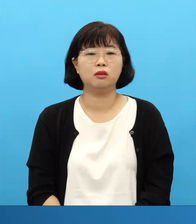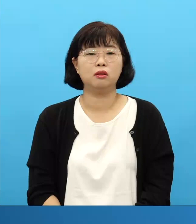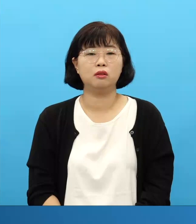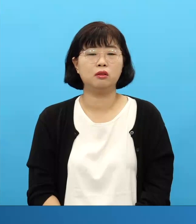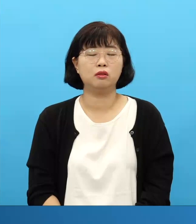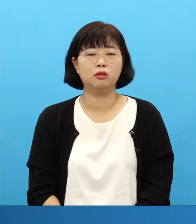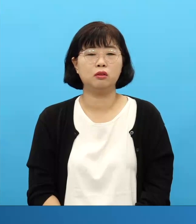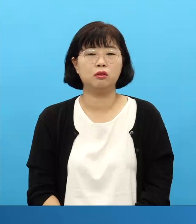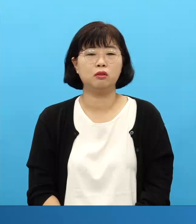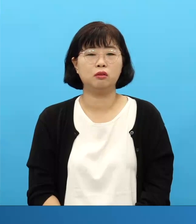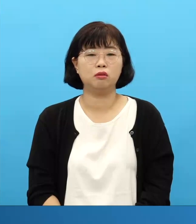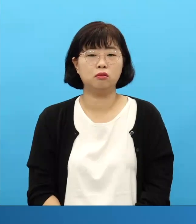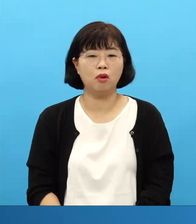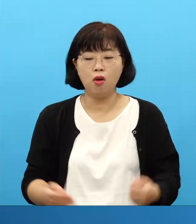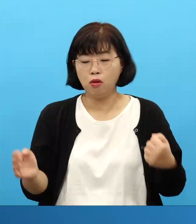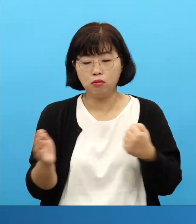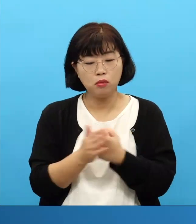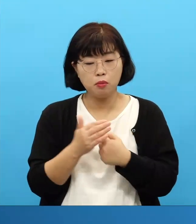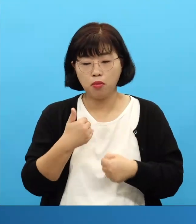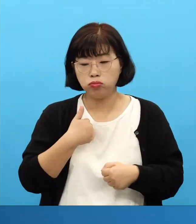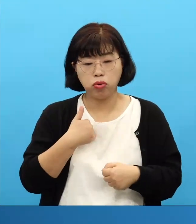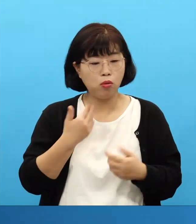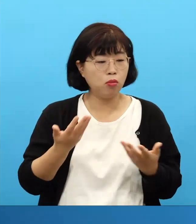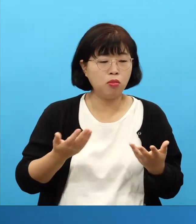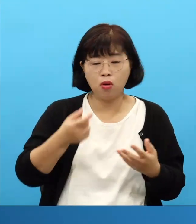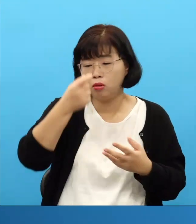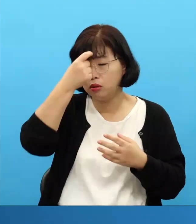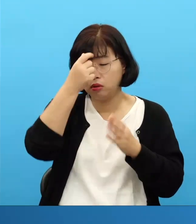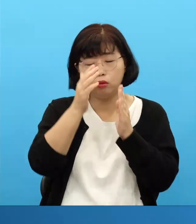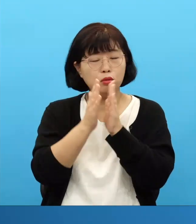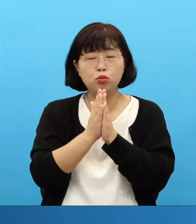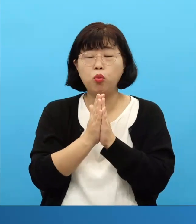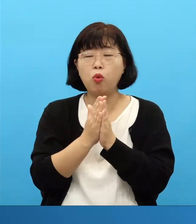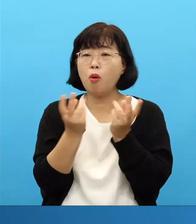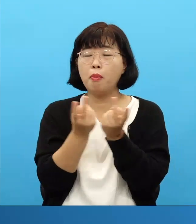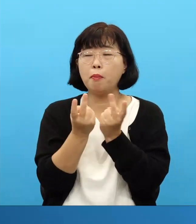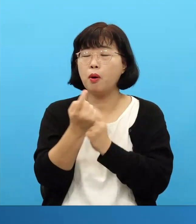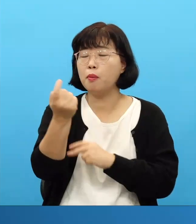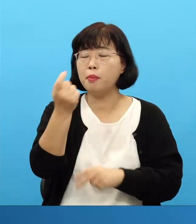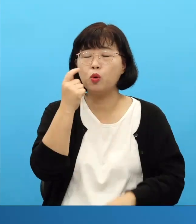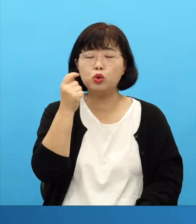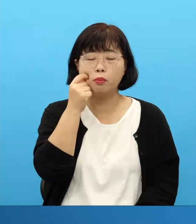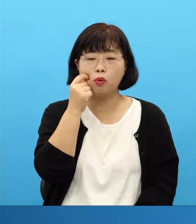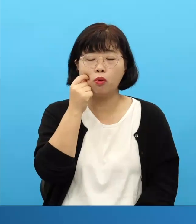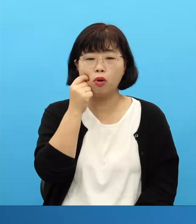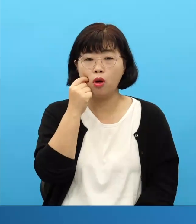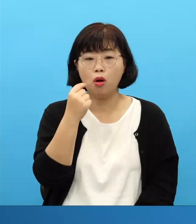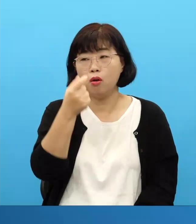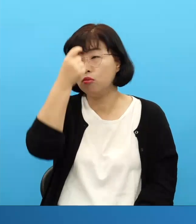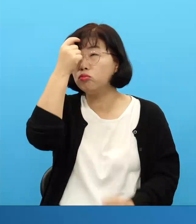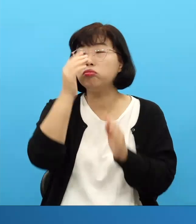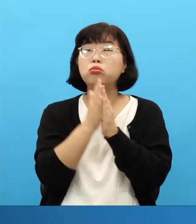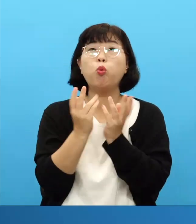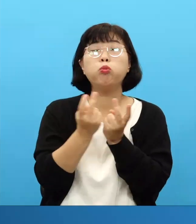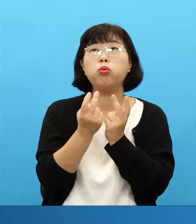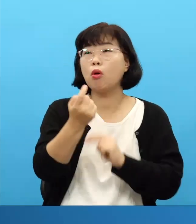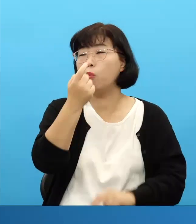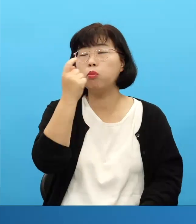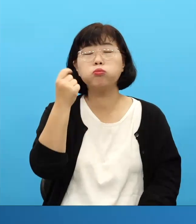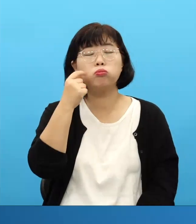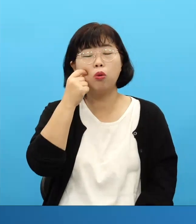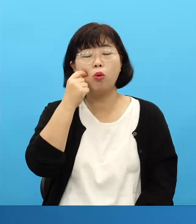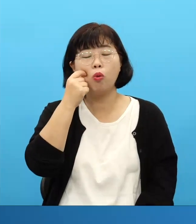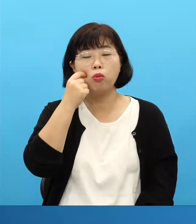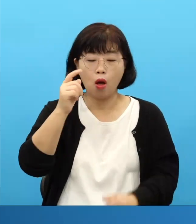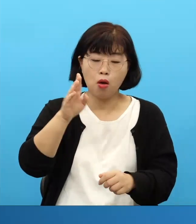know? 기도도 할 줄 몰라. I didn't even know how to pray. 그런 건 당연히 안 되는 거지. So rightfully things don't work.